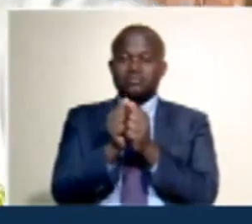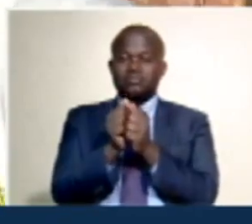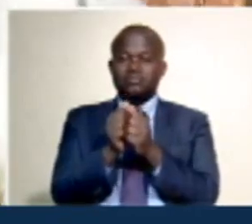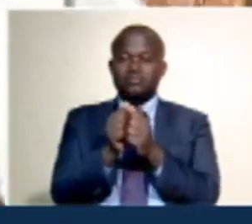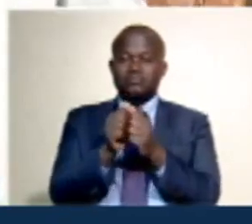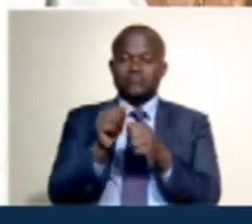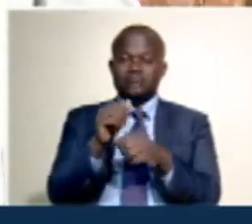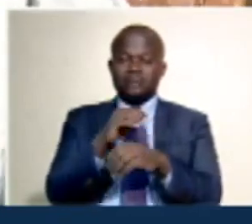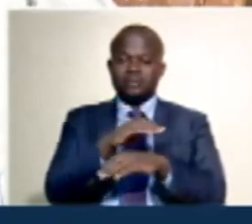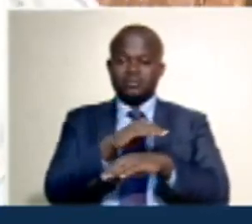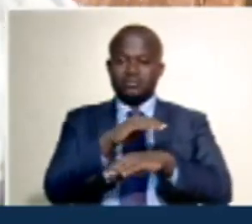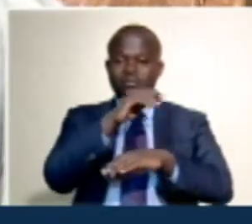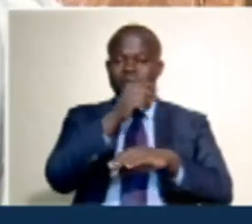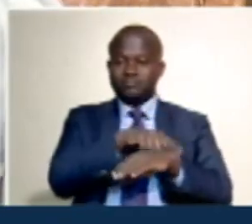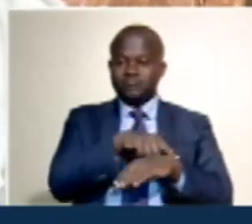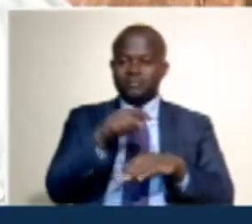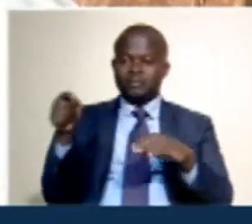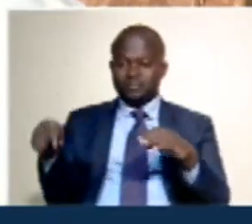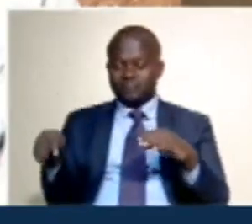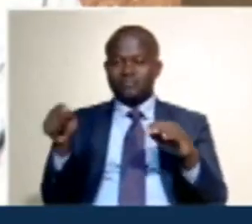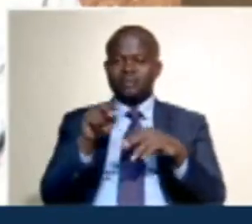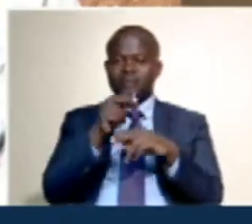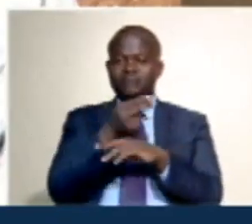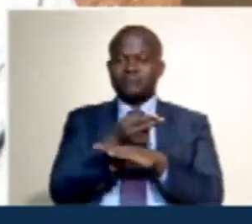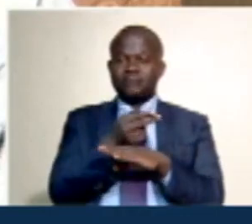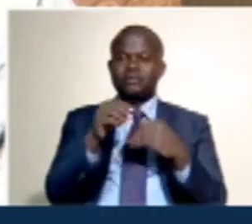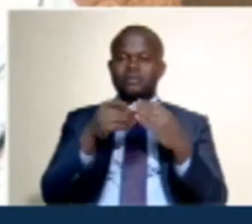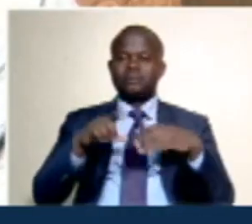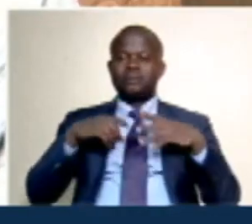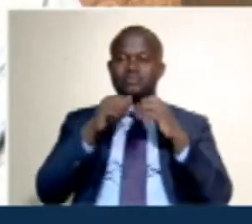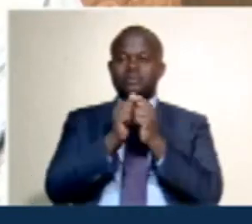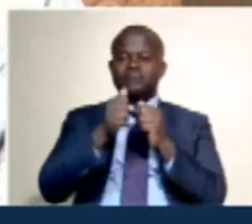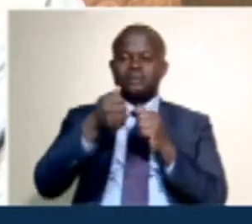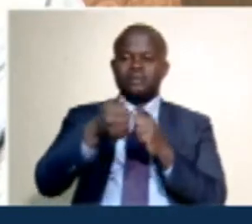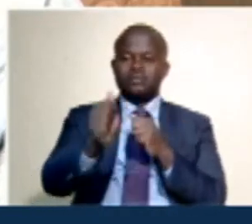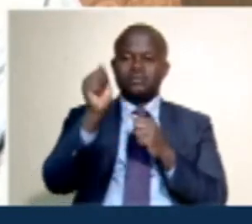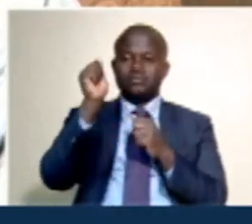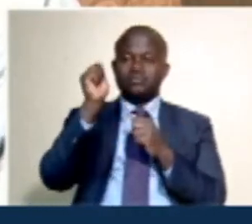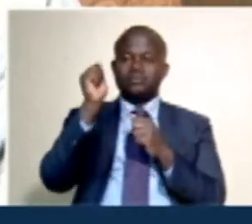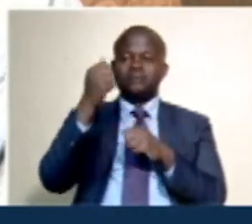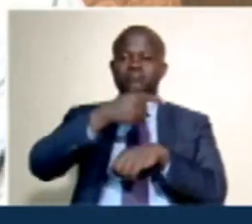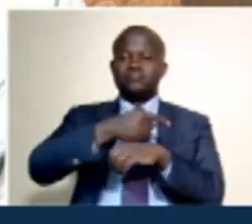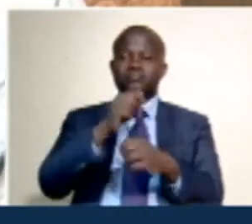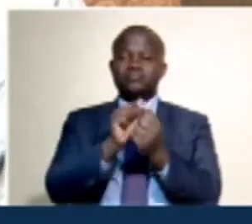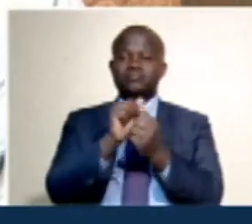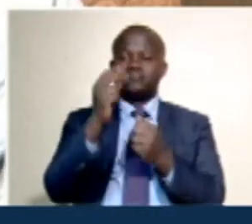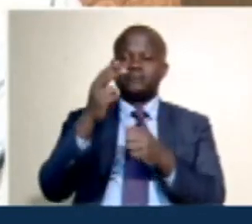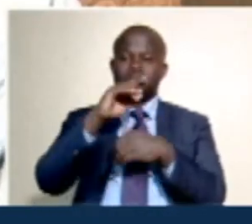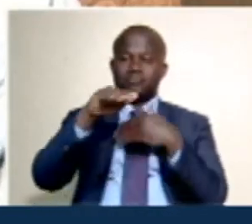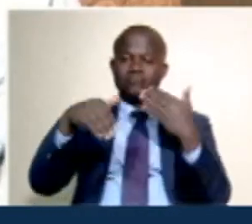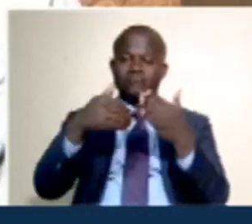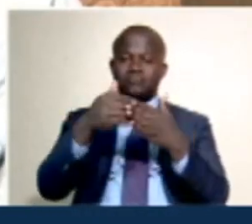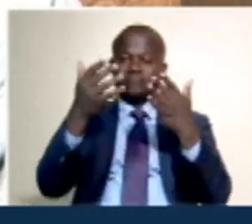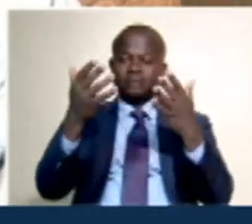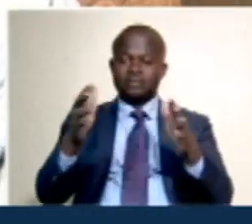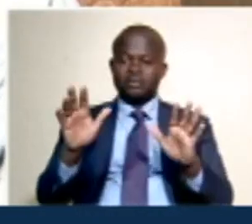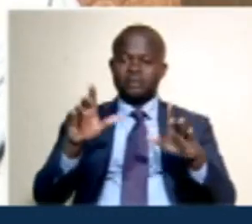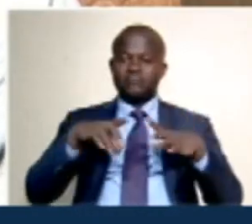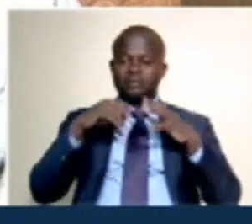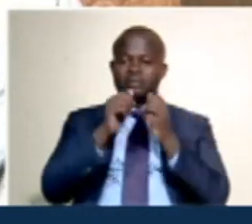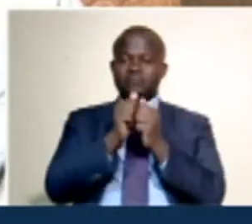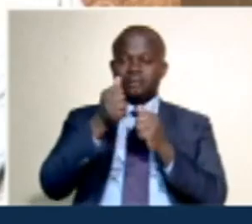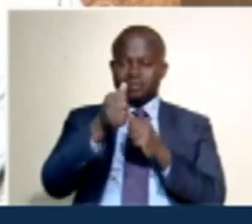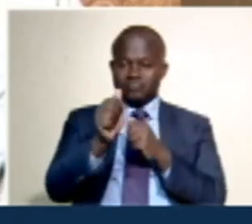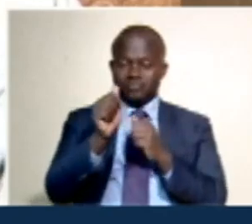n'ubwoya bwazo imwe ikajya ha indi ikajya ha nabanye nazo iminsi 12 irarangira mbana nazo aho